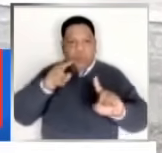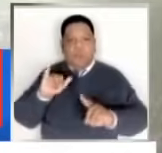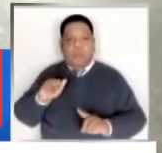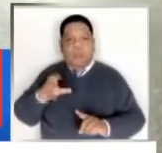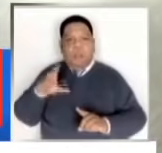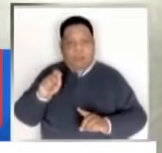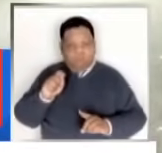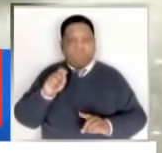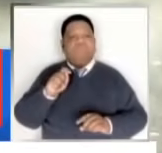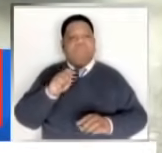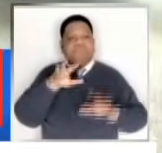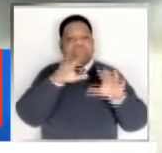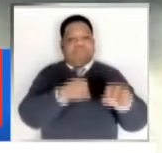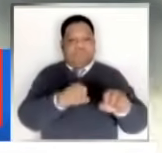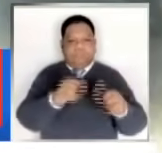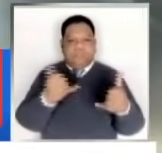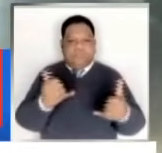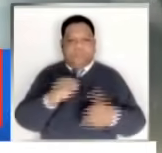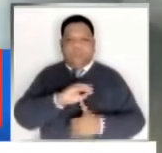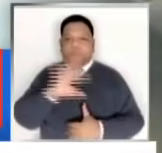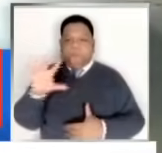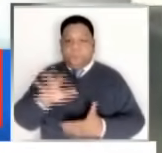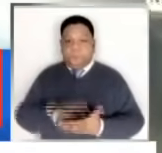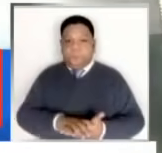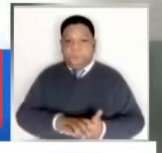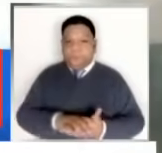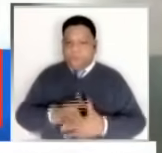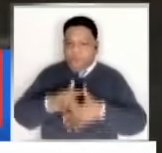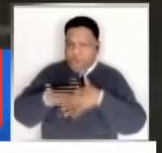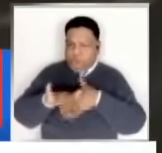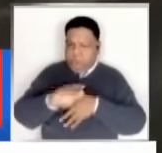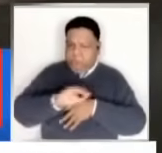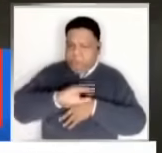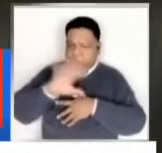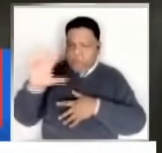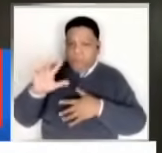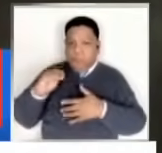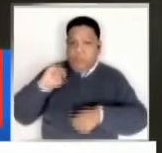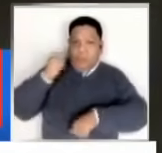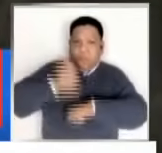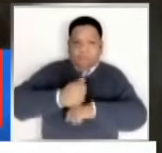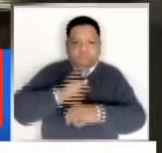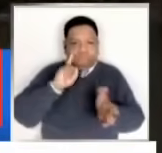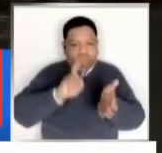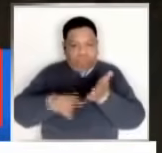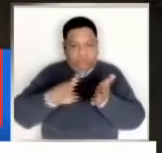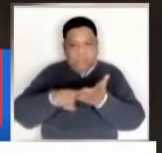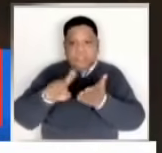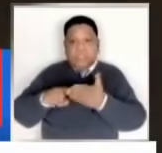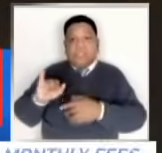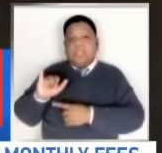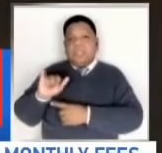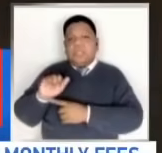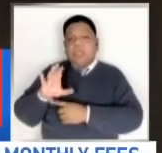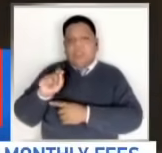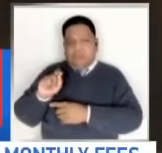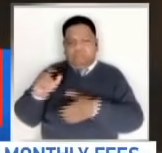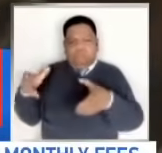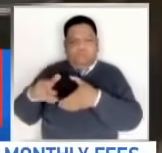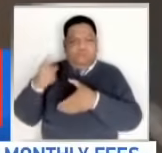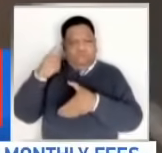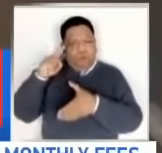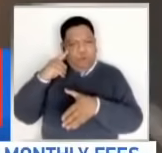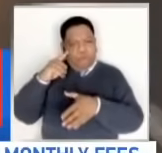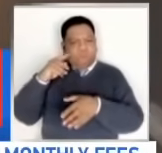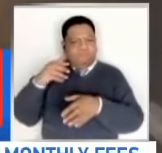umaga. Madaling araw, naglatag ng entrapment checkpoint ang Interagency Council on Traffic dito sa kahabaan ng Ortigas Avenue